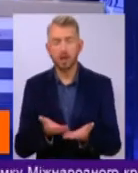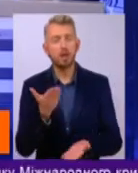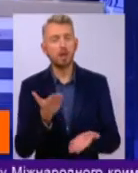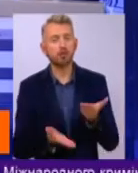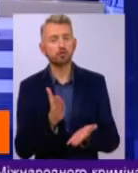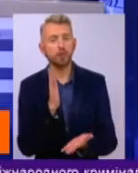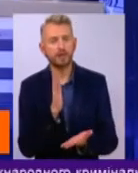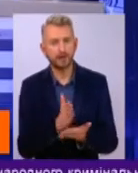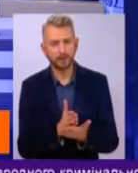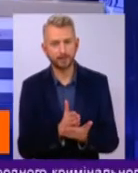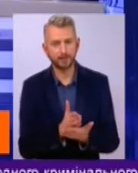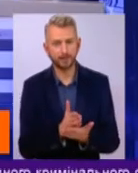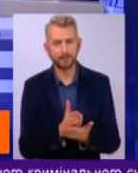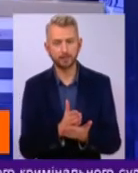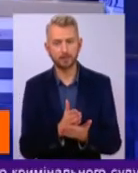є